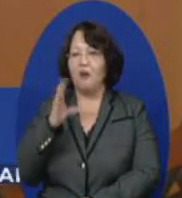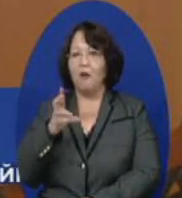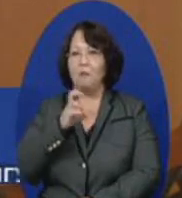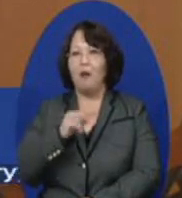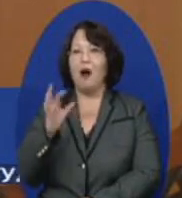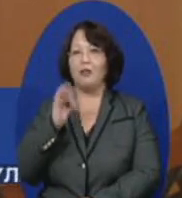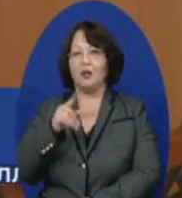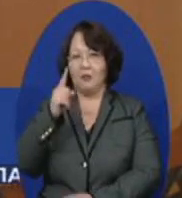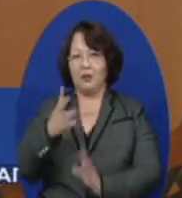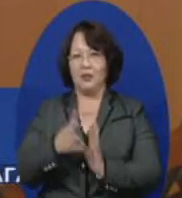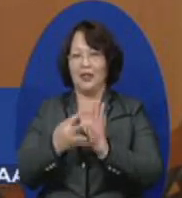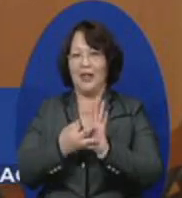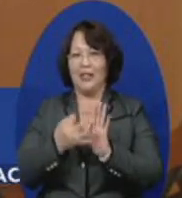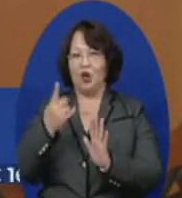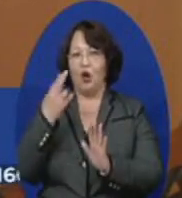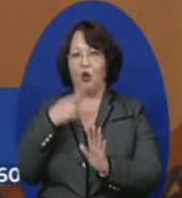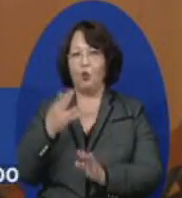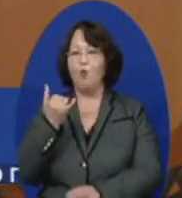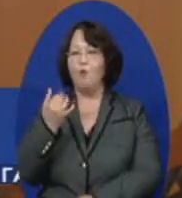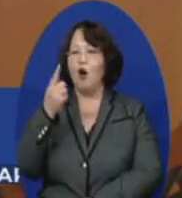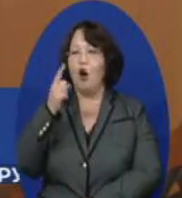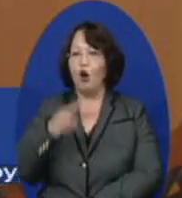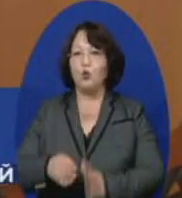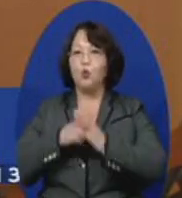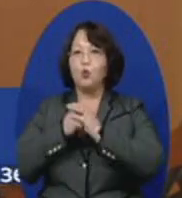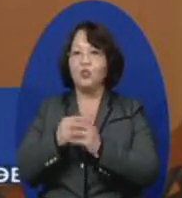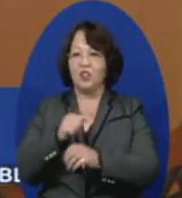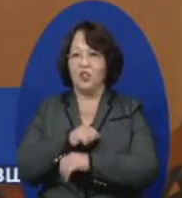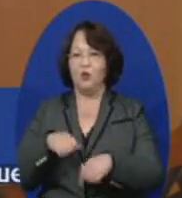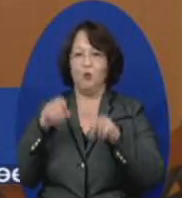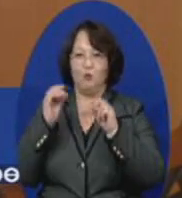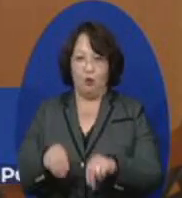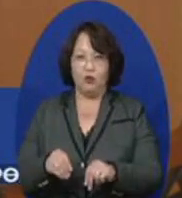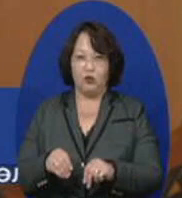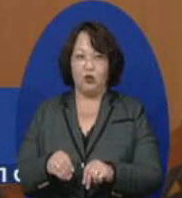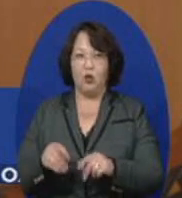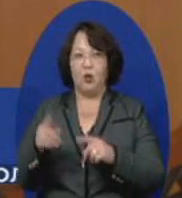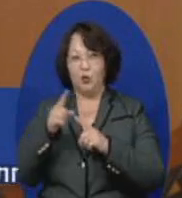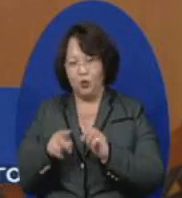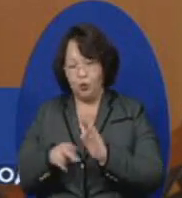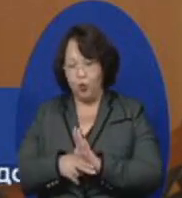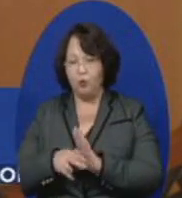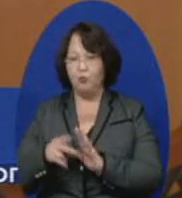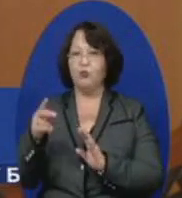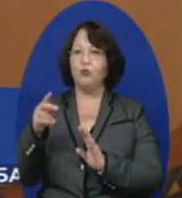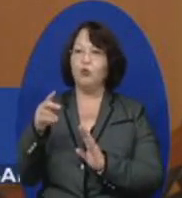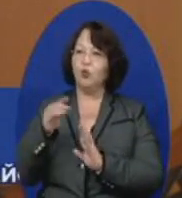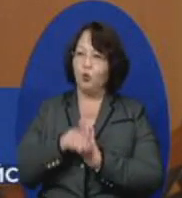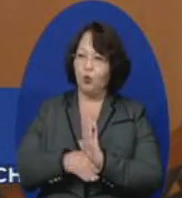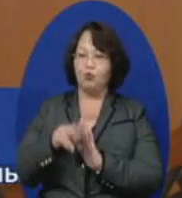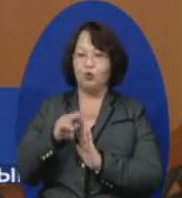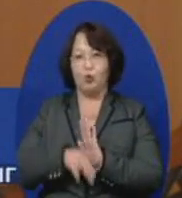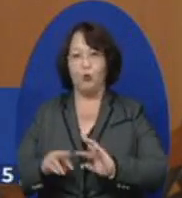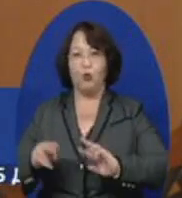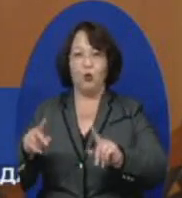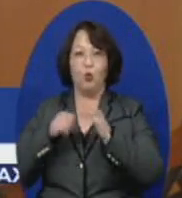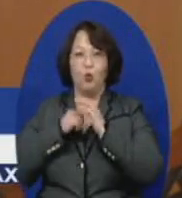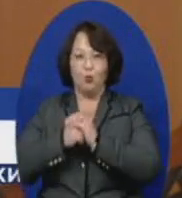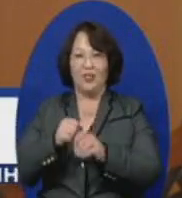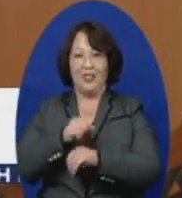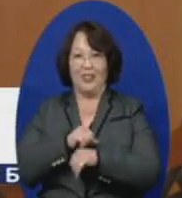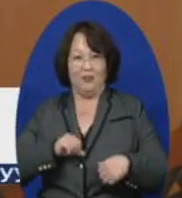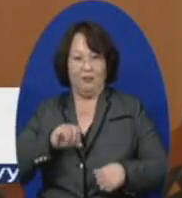1981 онд Улаанбаатар хотын хүндэт иргэн болсон. За энэс хойш одоо хотын дүрм журм өнөөд өөрчлөгдөж хүндэт